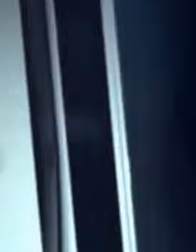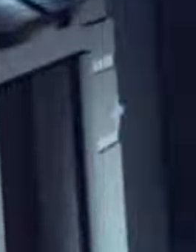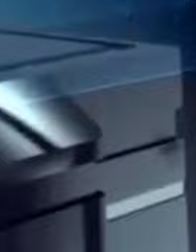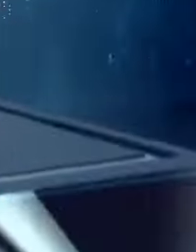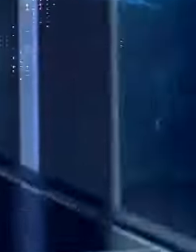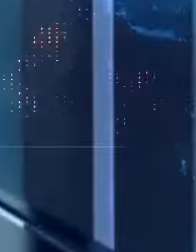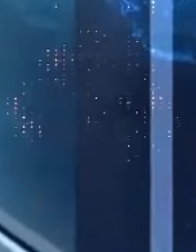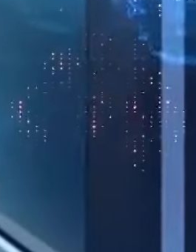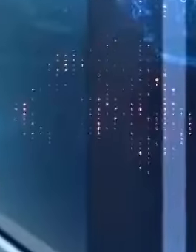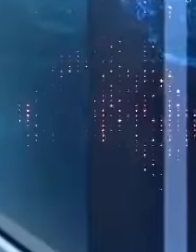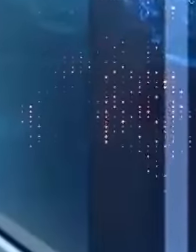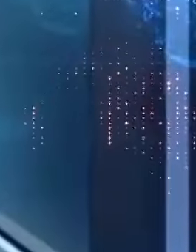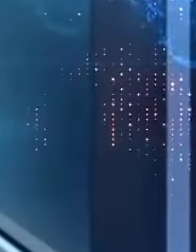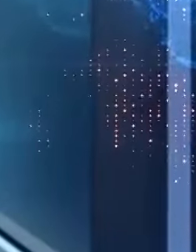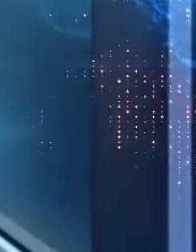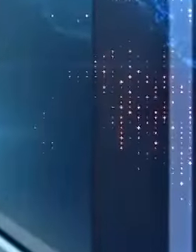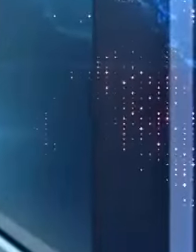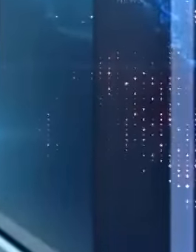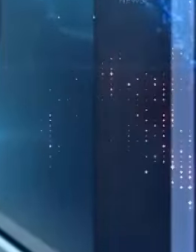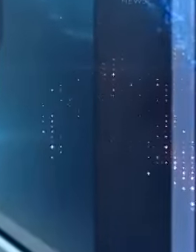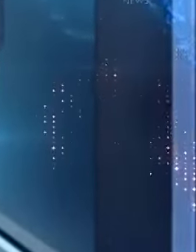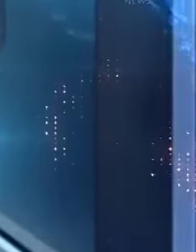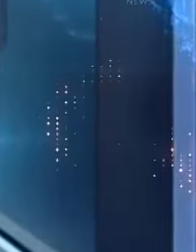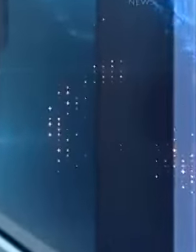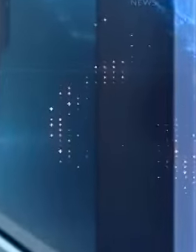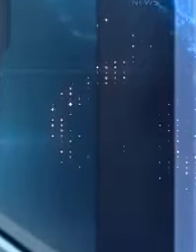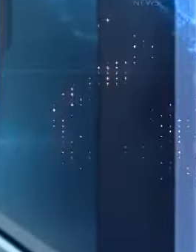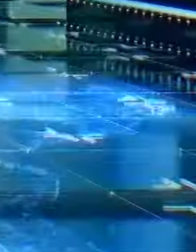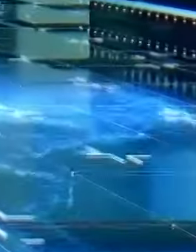темиргалиева курманжан Касым жану телерадиокомпания жтс